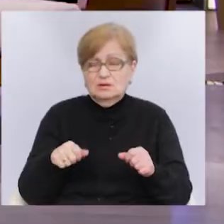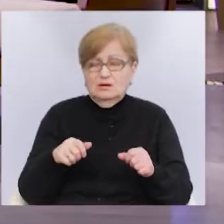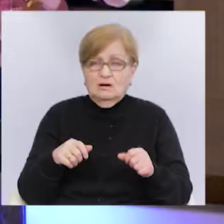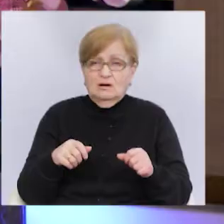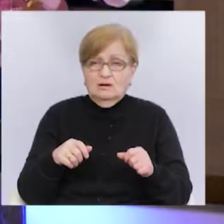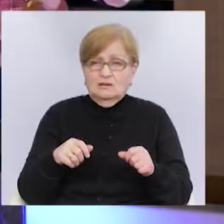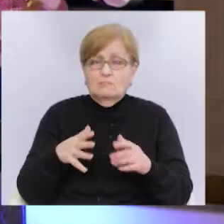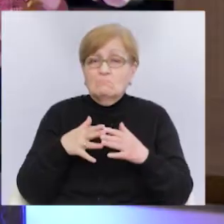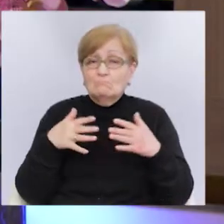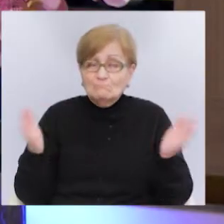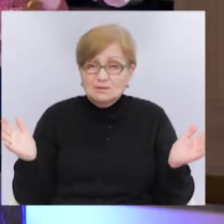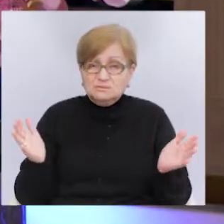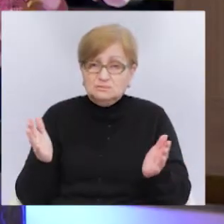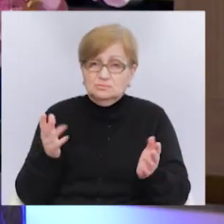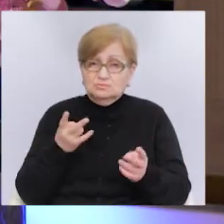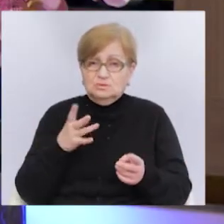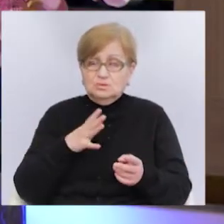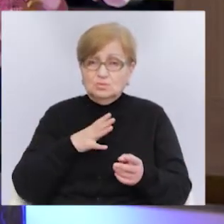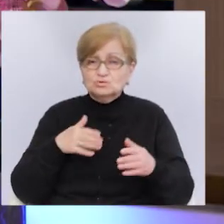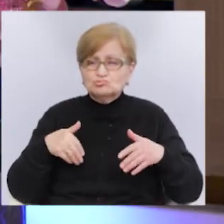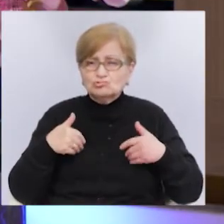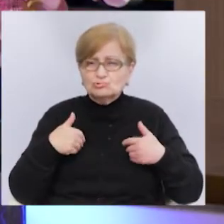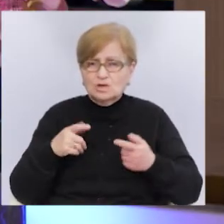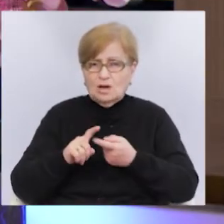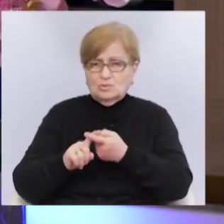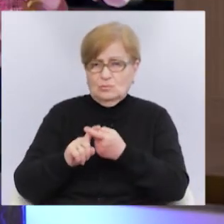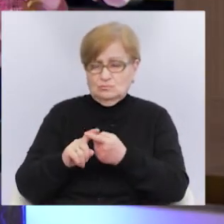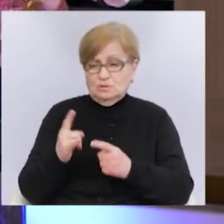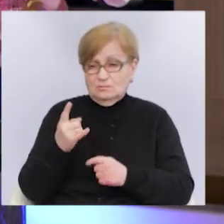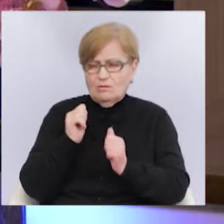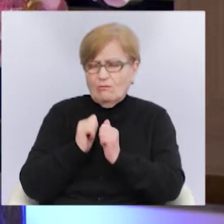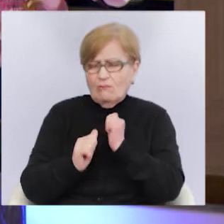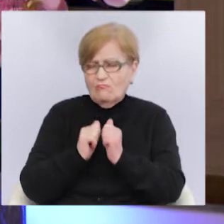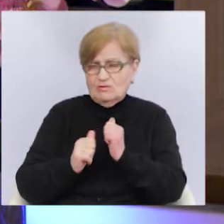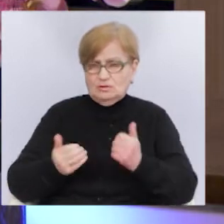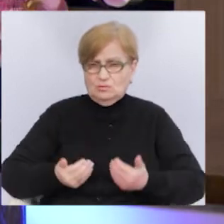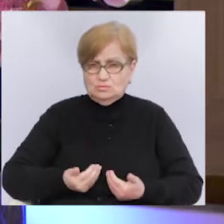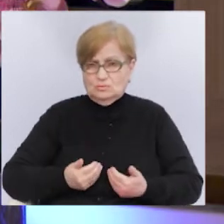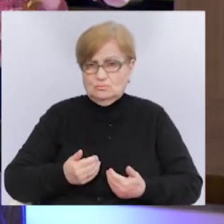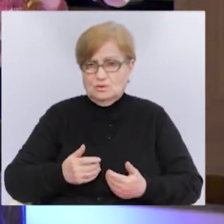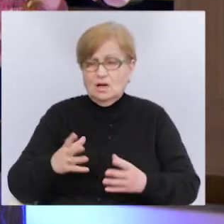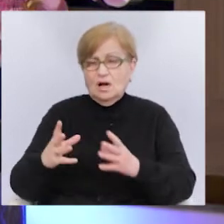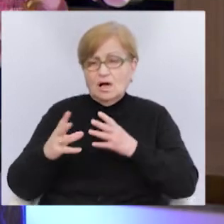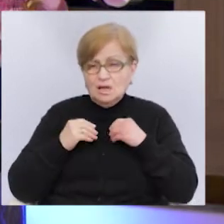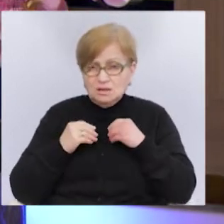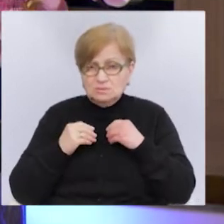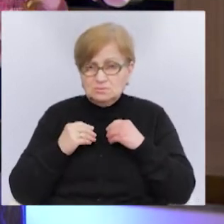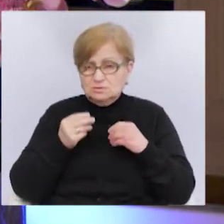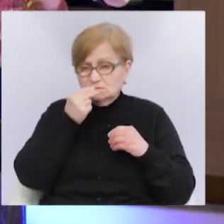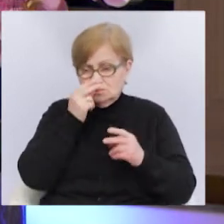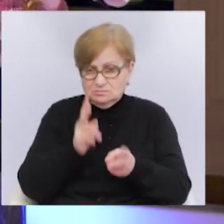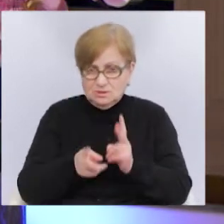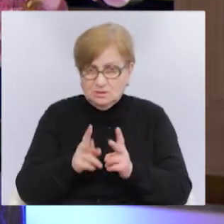შეიძლება მეტი ცოცხალი კომუნიკაცია ბავშვთან ყოველდღიურ ცხოვრებაში, ეს იქნება ერთად